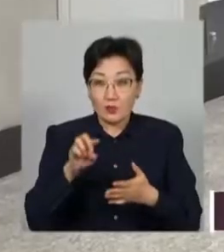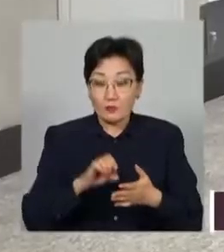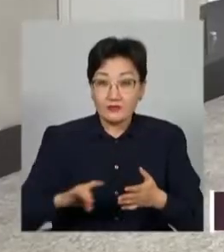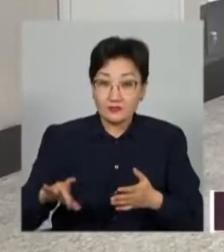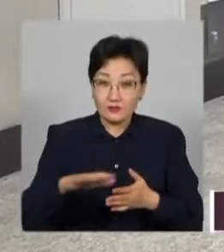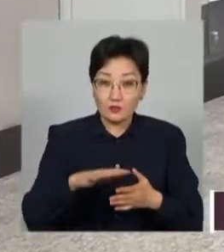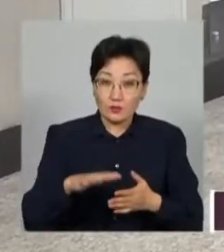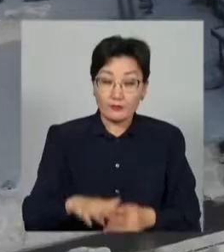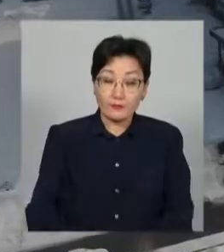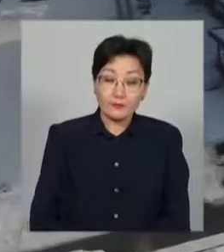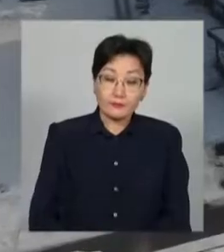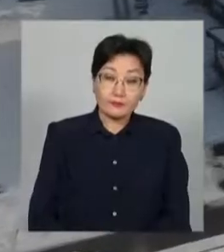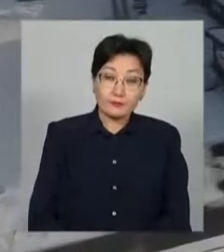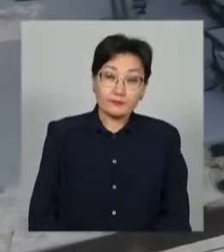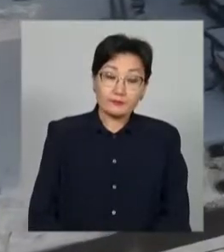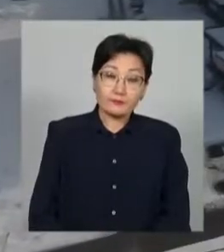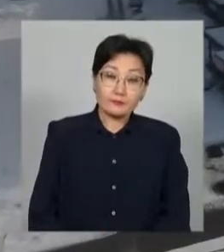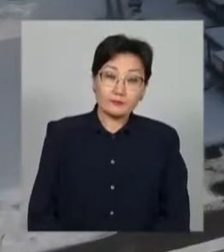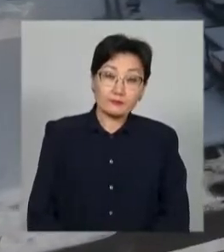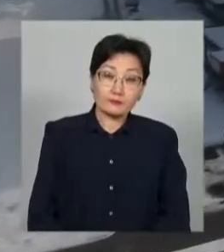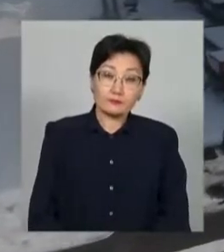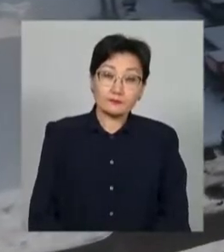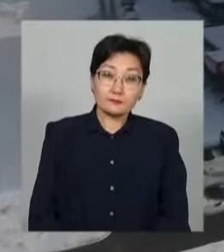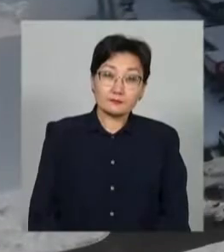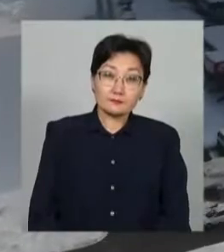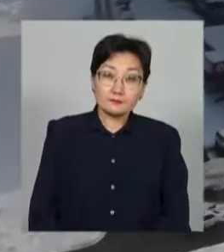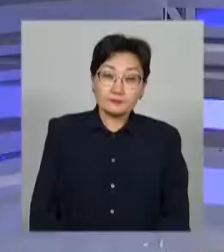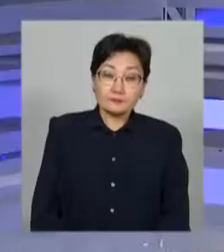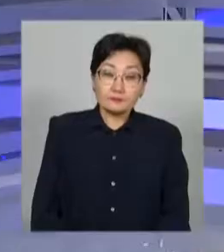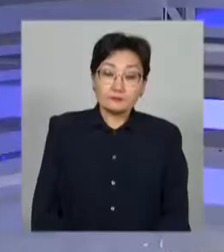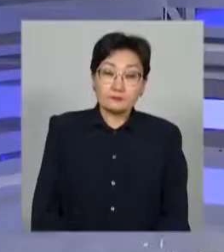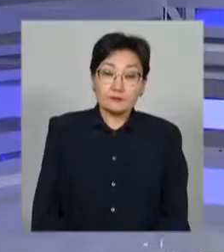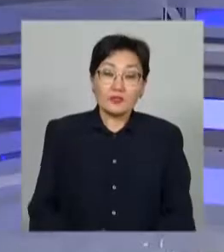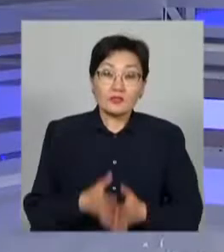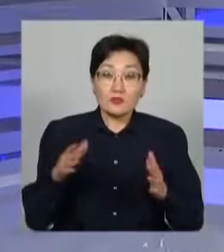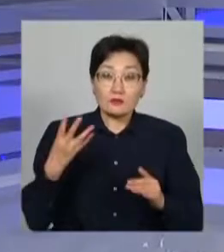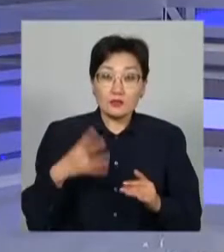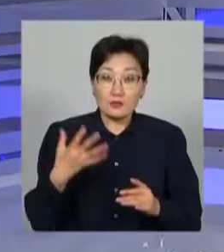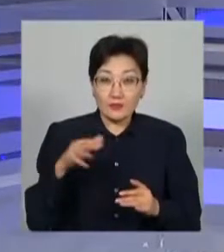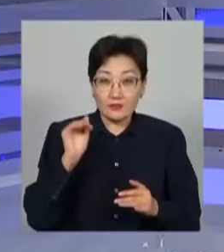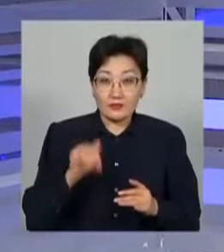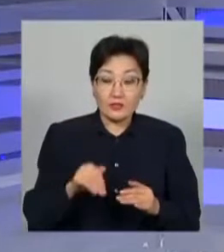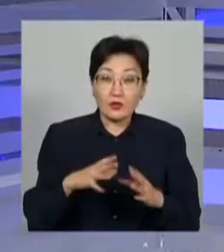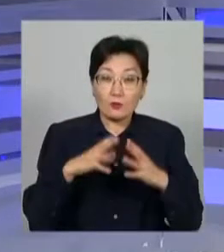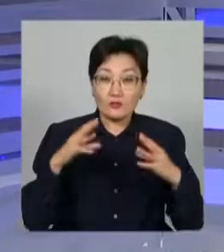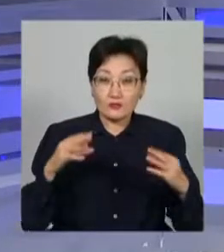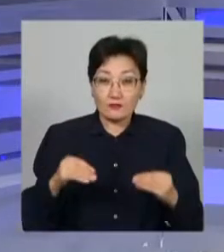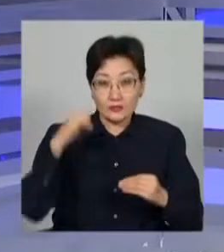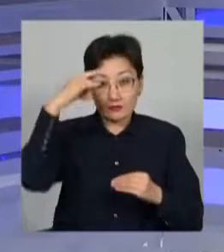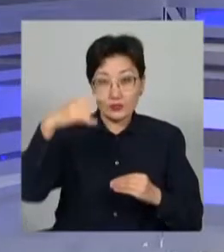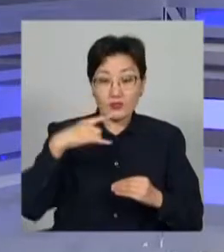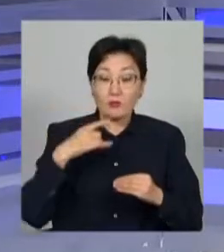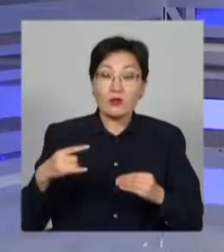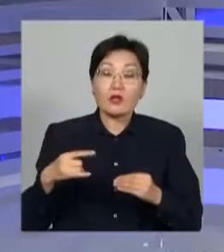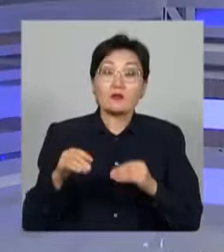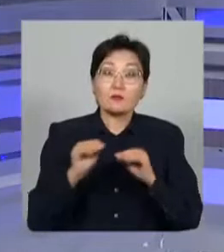Наурызбайского района. Айдана Нураш, Медет Саматова, телеканал Алматы. Более 45 тысяч автомобилей отечественной